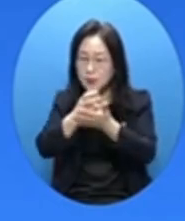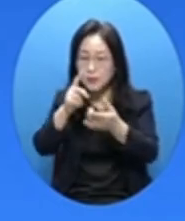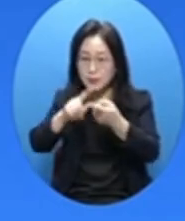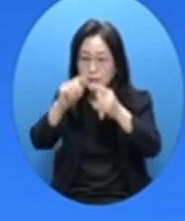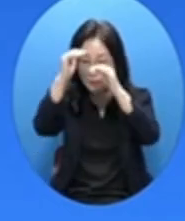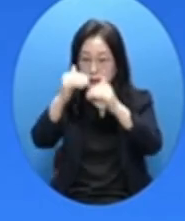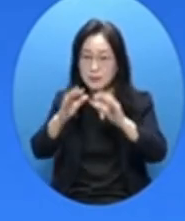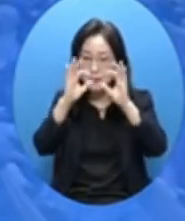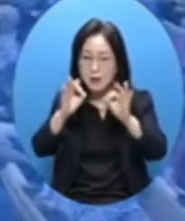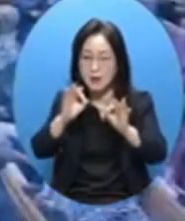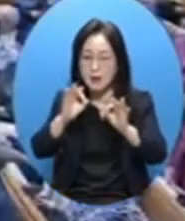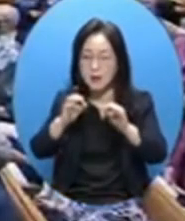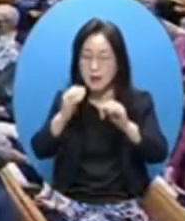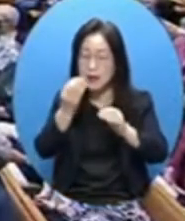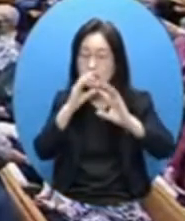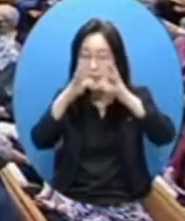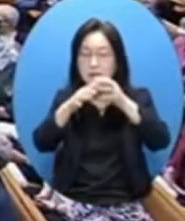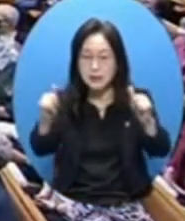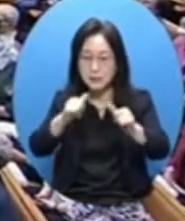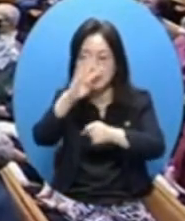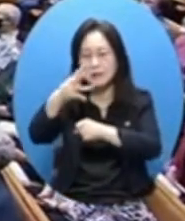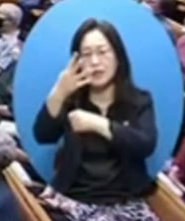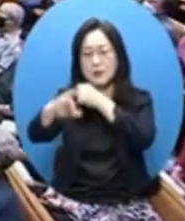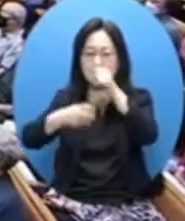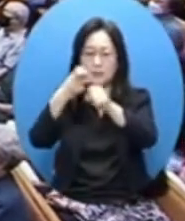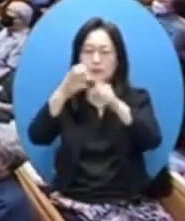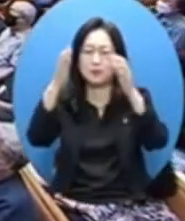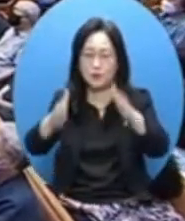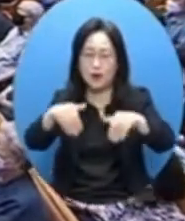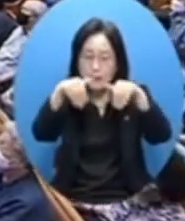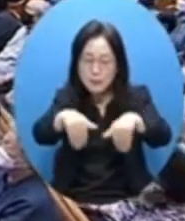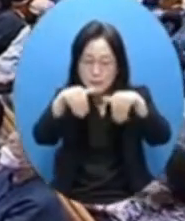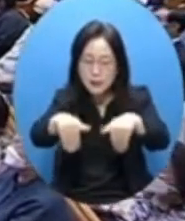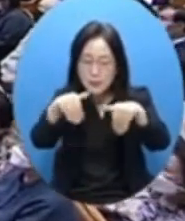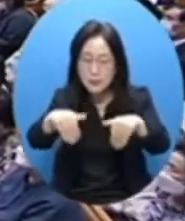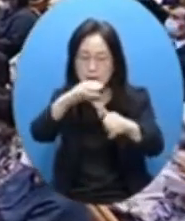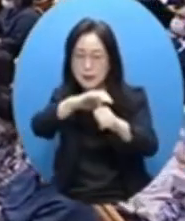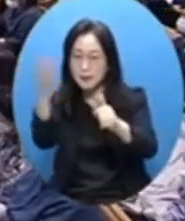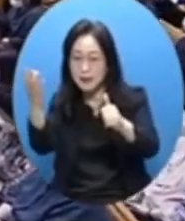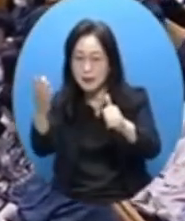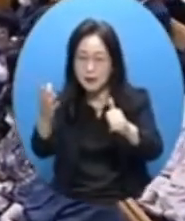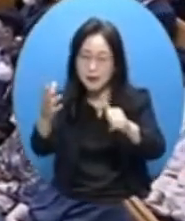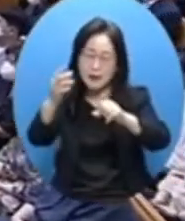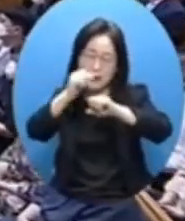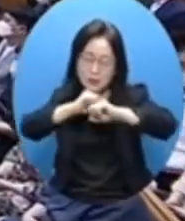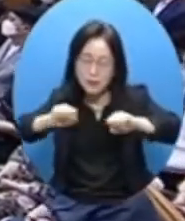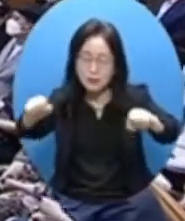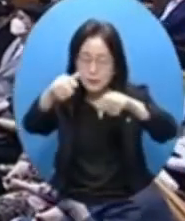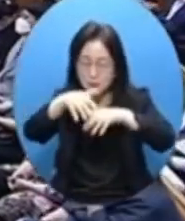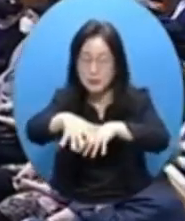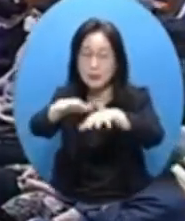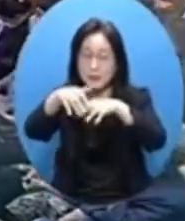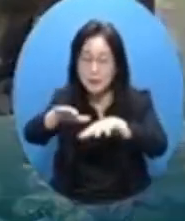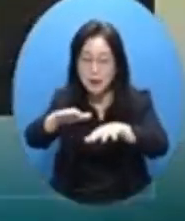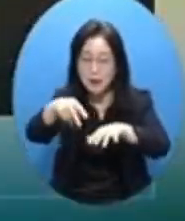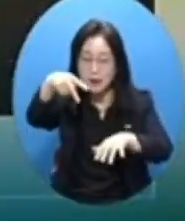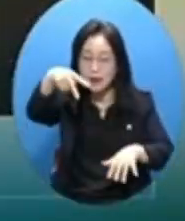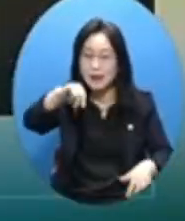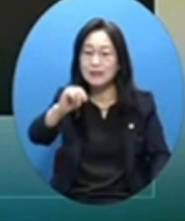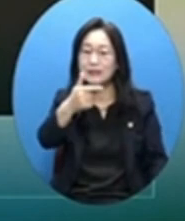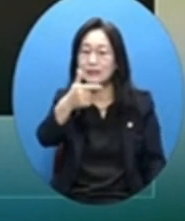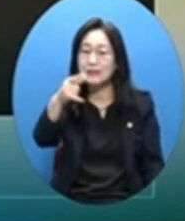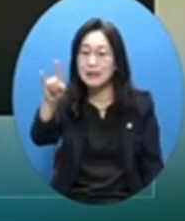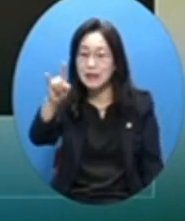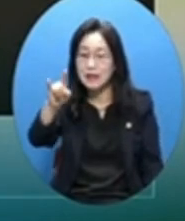사람에게 403년 동안 종살이 하다가 해방되어 광역기를 갈 때 시내산에 일어났을 때 하나님께서